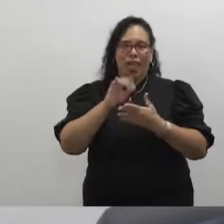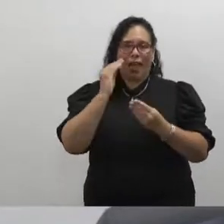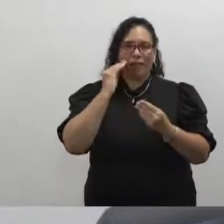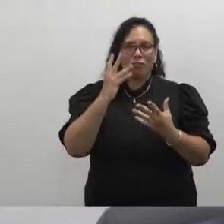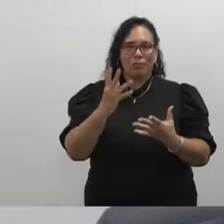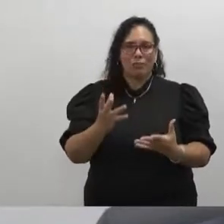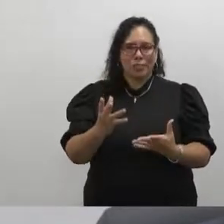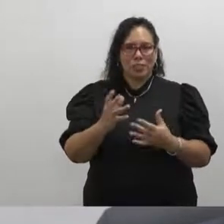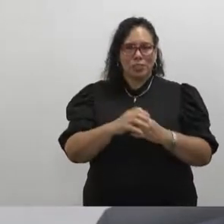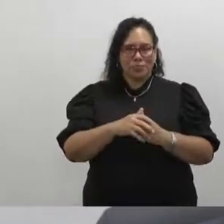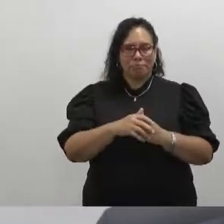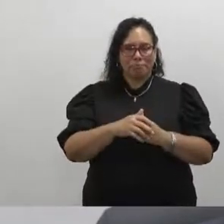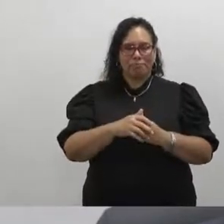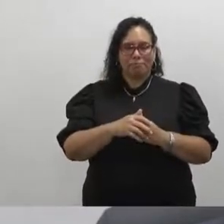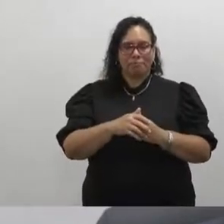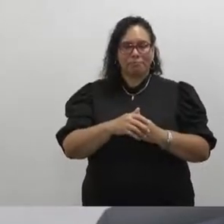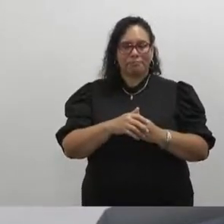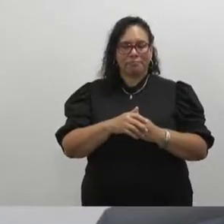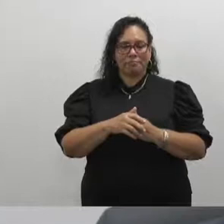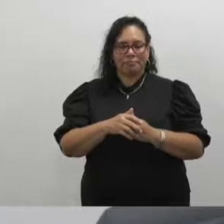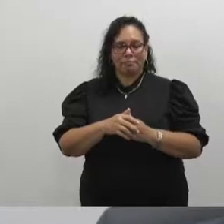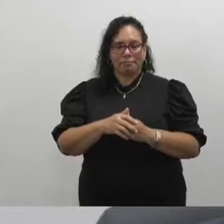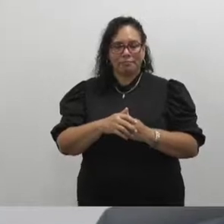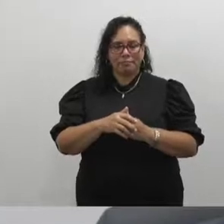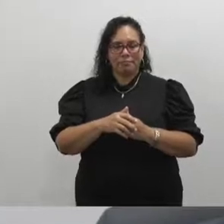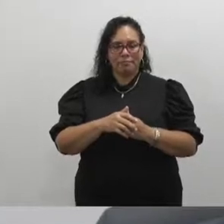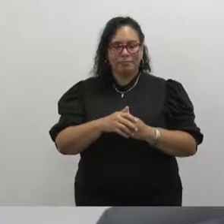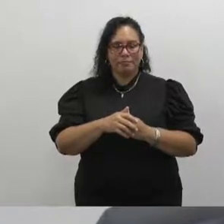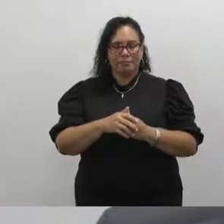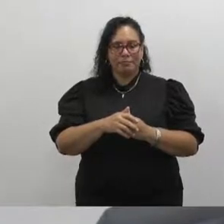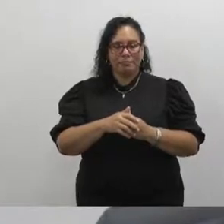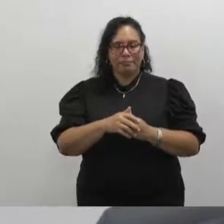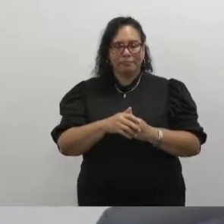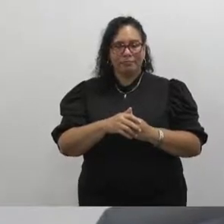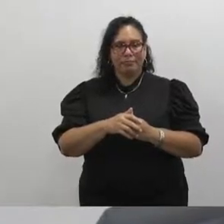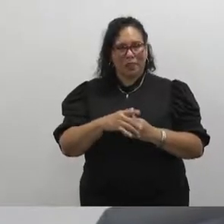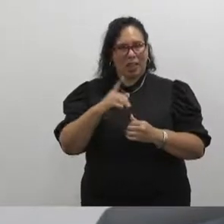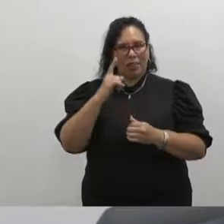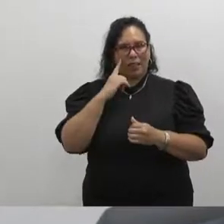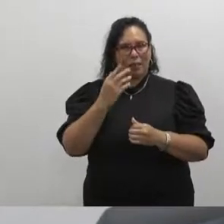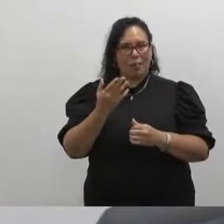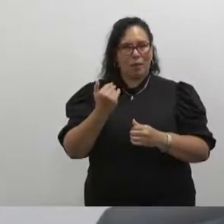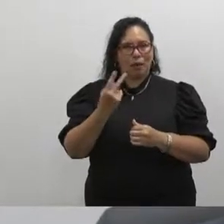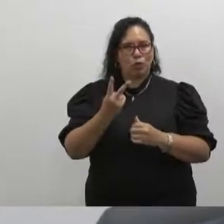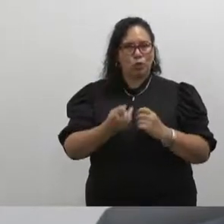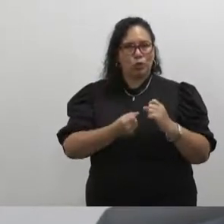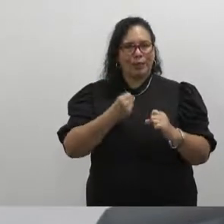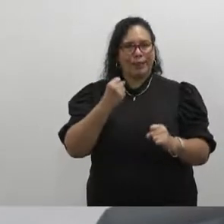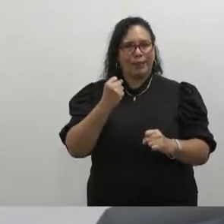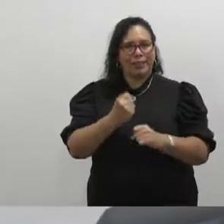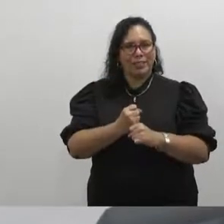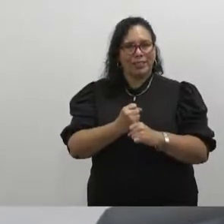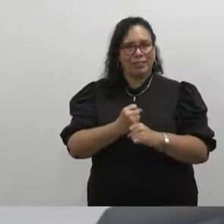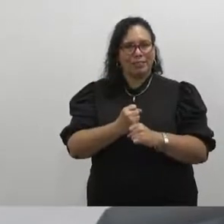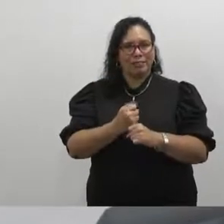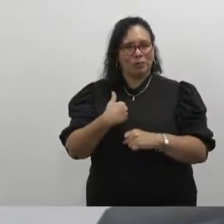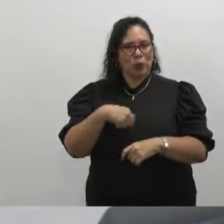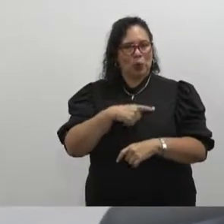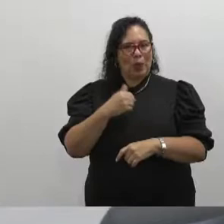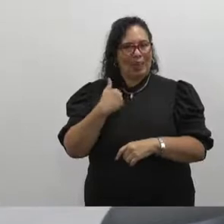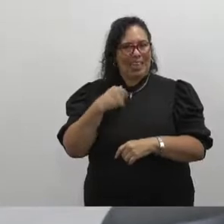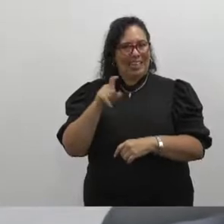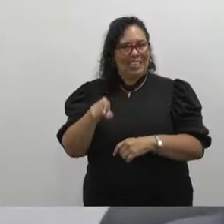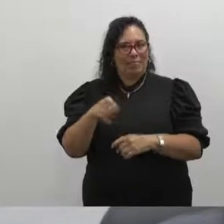khi ông xâm ọc quân chung bố bò đầm yên nâng vì thôi khi ông kết đo bì chân nam còn lòng